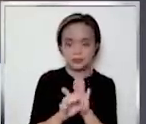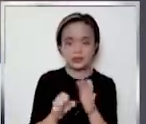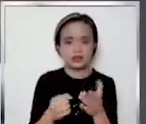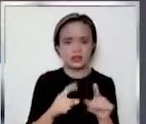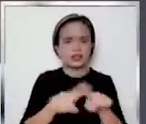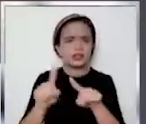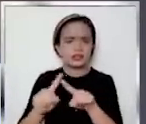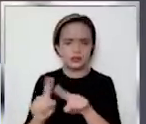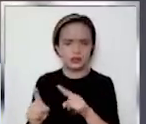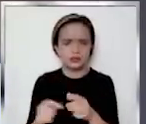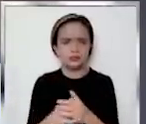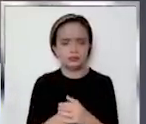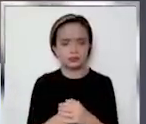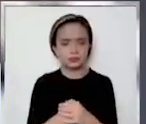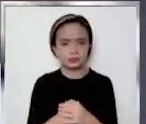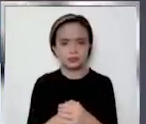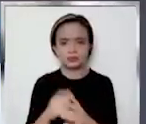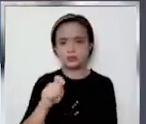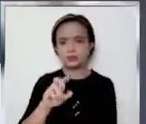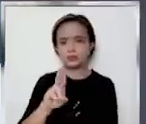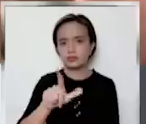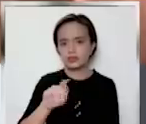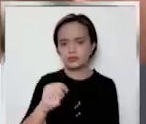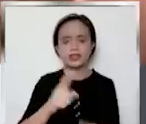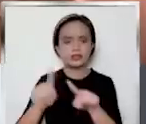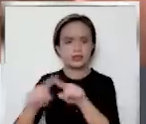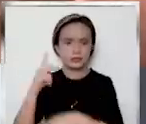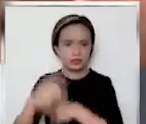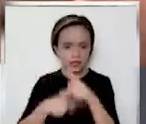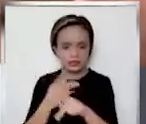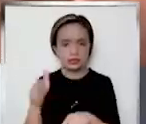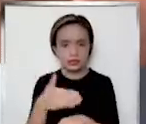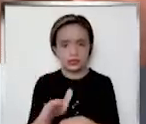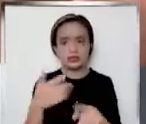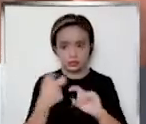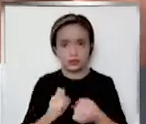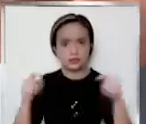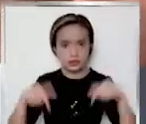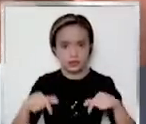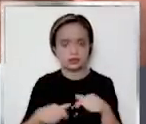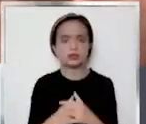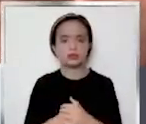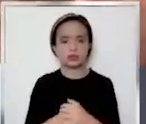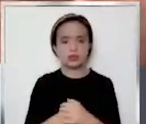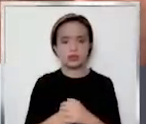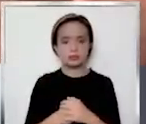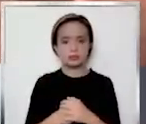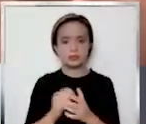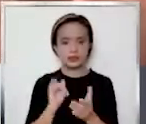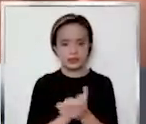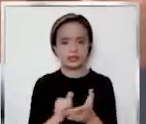ng tamban, tulingan, at marami pang iba. Galing din po sa atin. Yan nga po yung panahon na nakaklose po